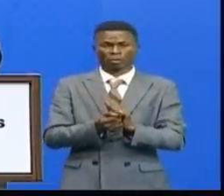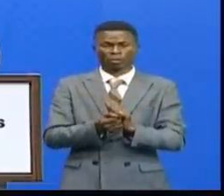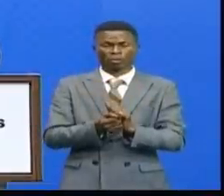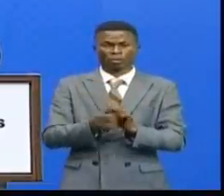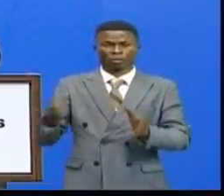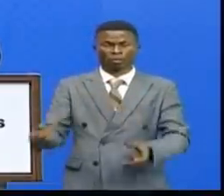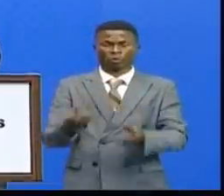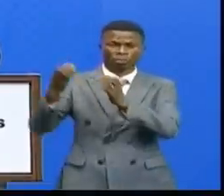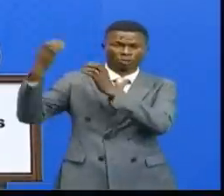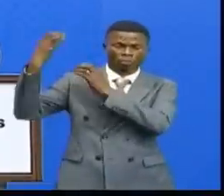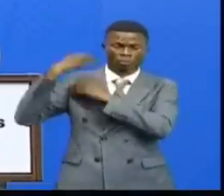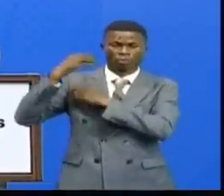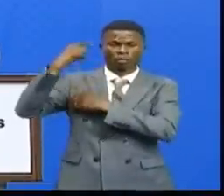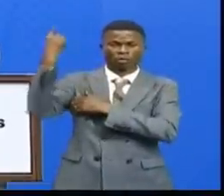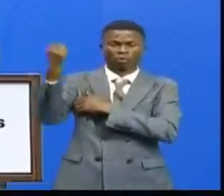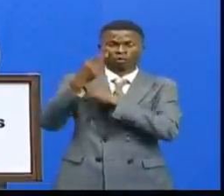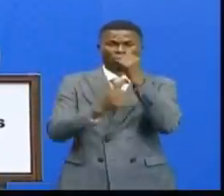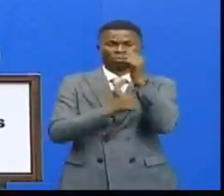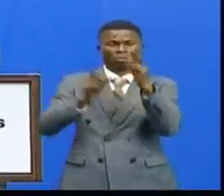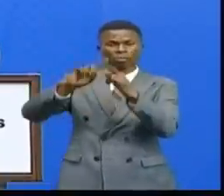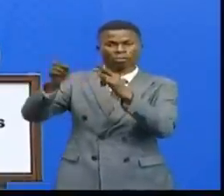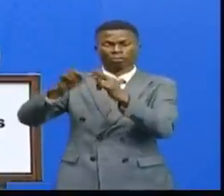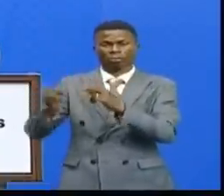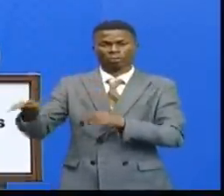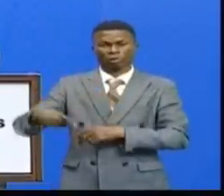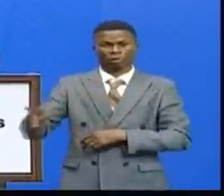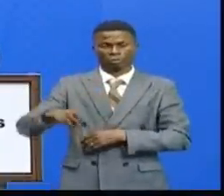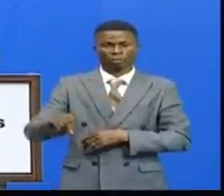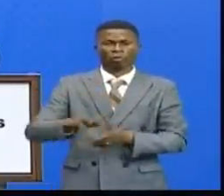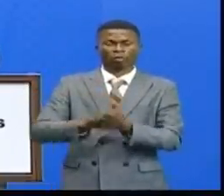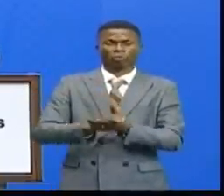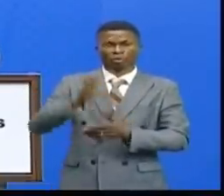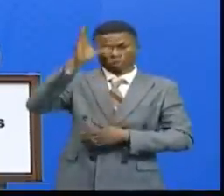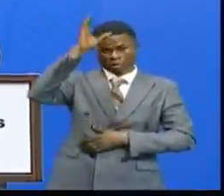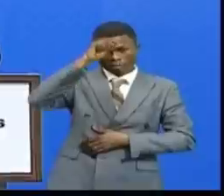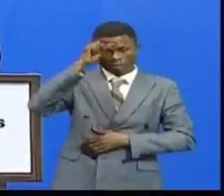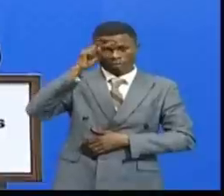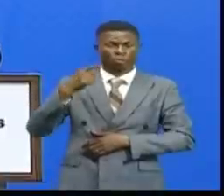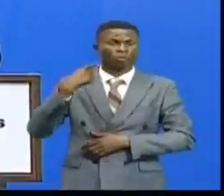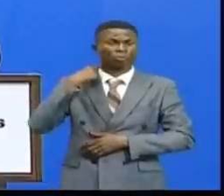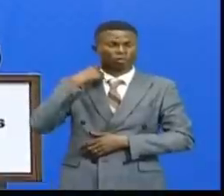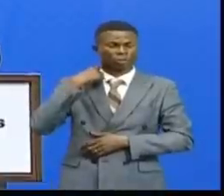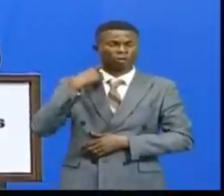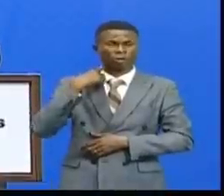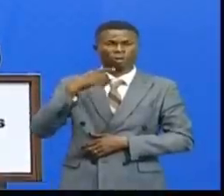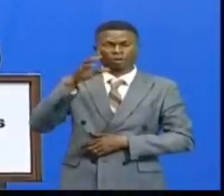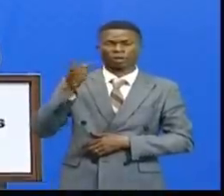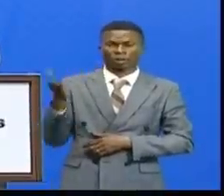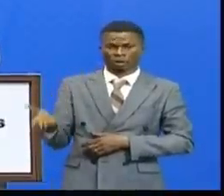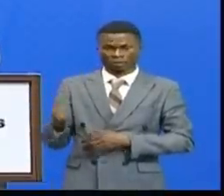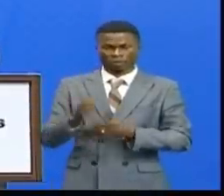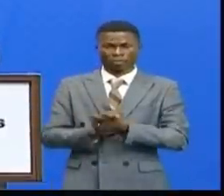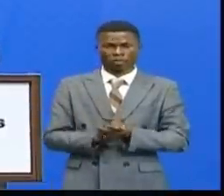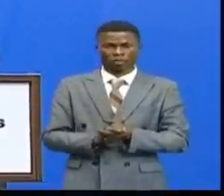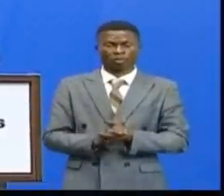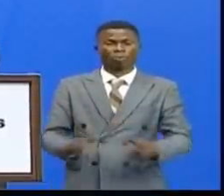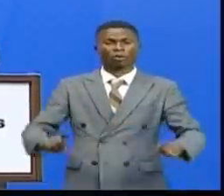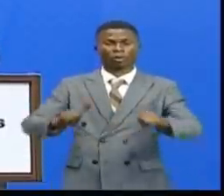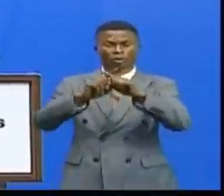prise en charge humanitaire des déplacés dans les provinces de Maïndombe, Kwilu et Kwango. Les